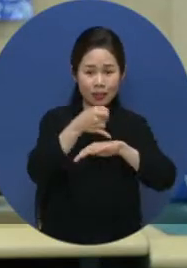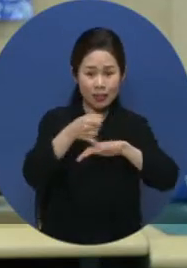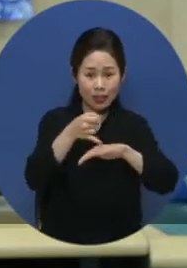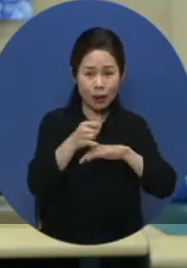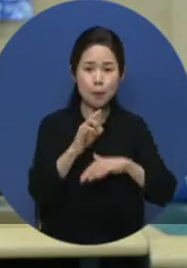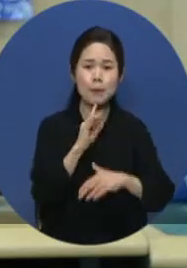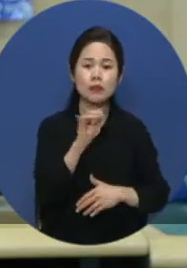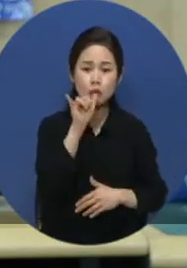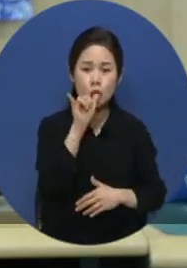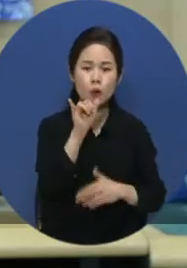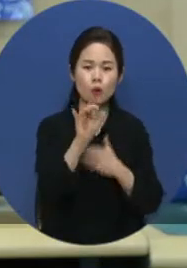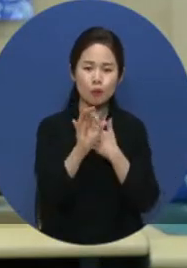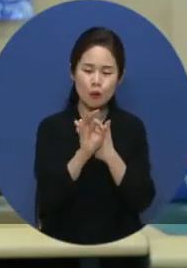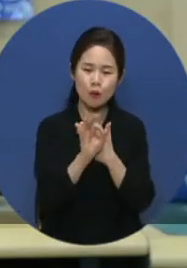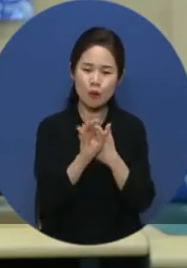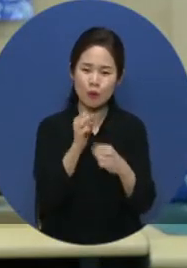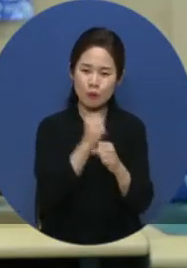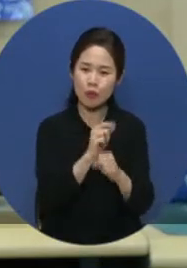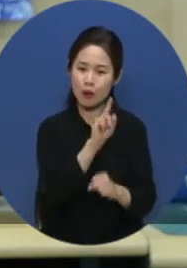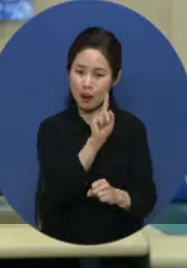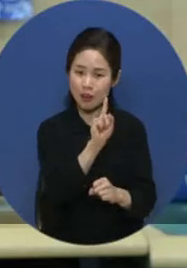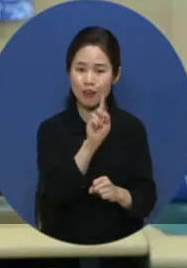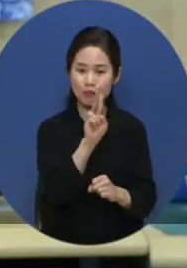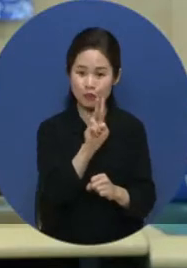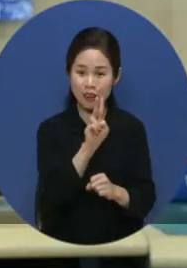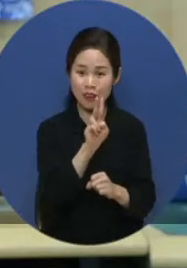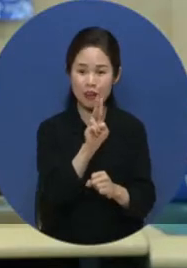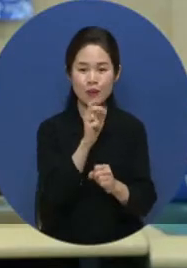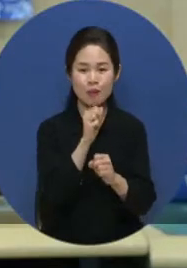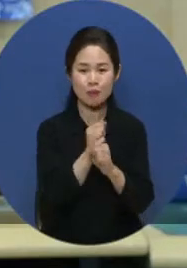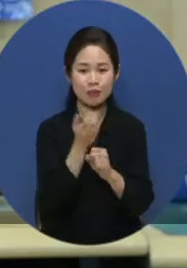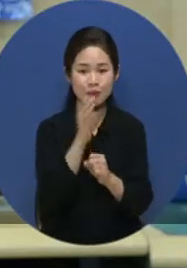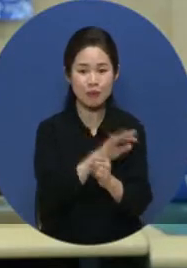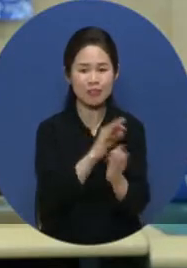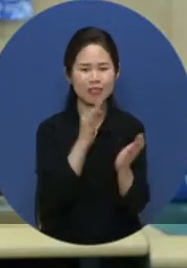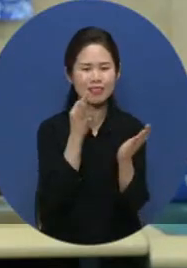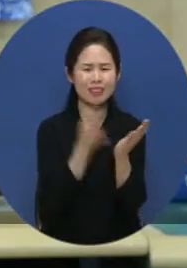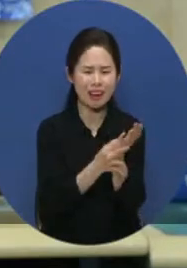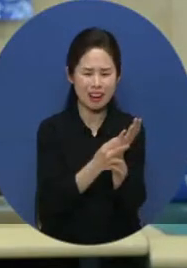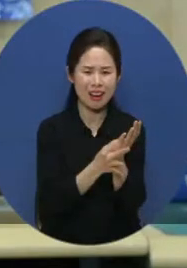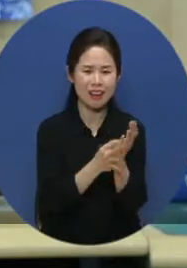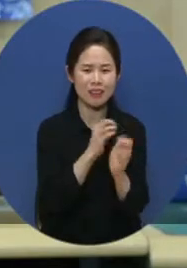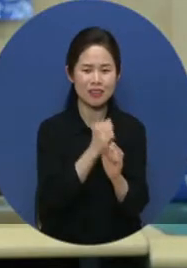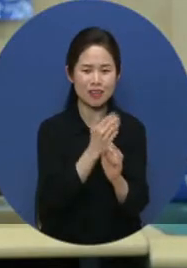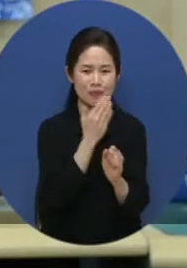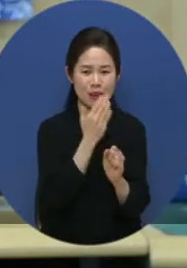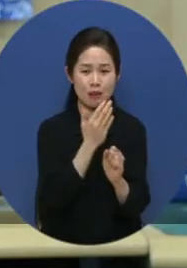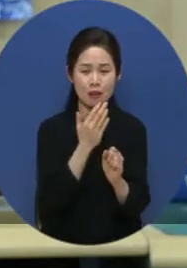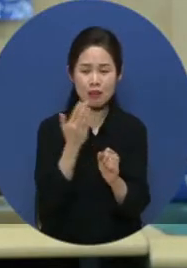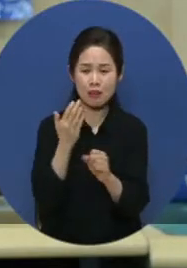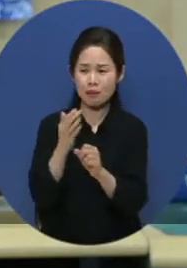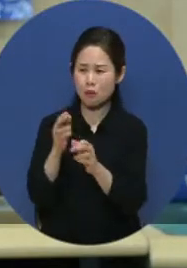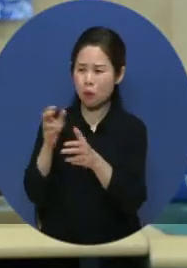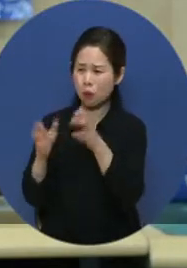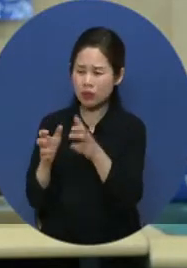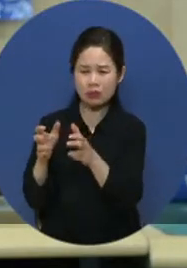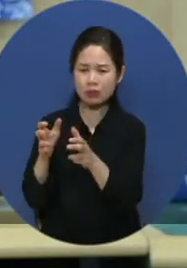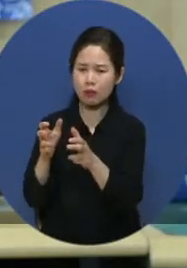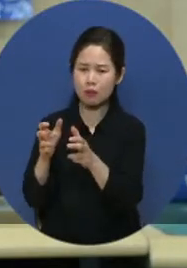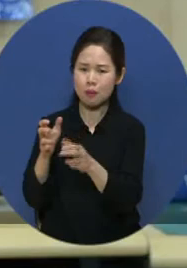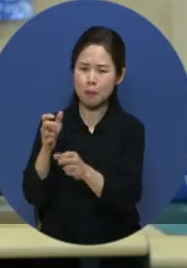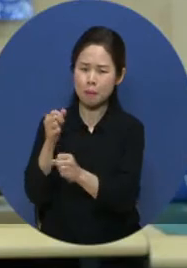바로 단 한 개, 두 개를 생산을 해도 그 비용이 그렇게 증가하지 않고 일반적인 제조에서 불가능했던 것을 만들게 할 수 있기